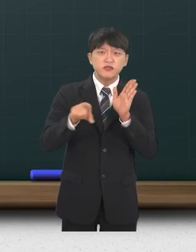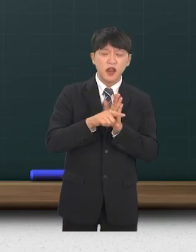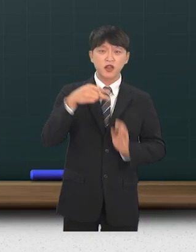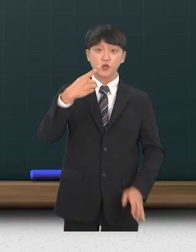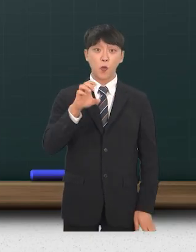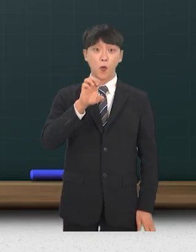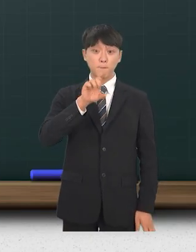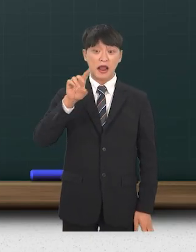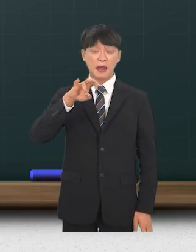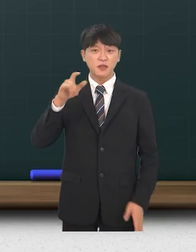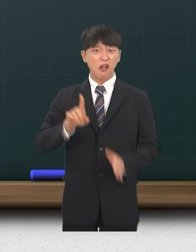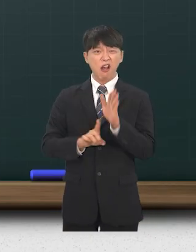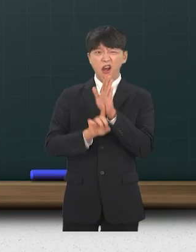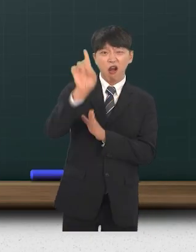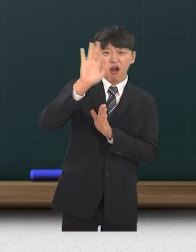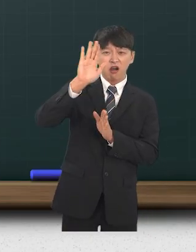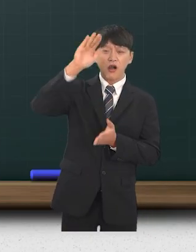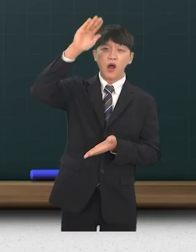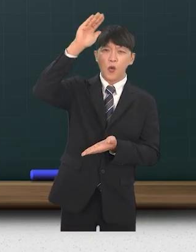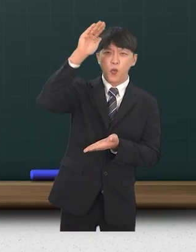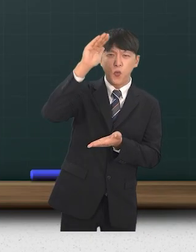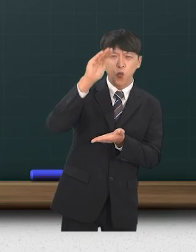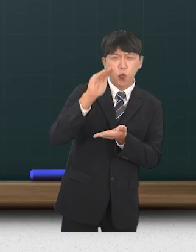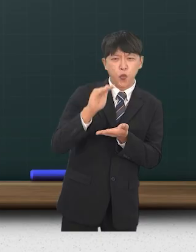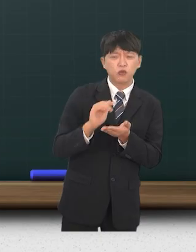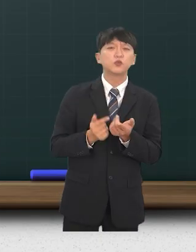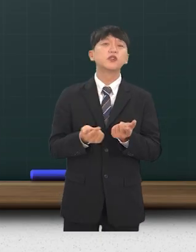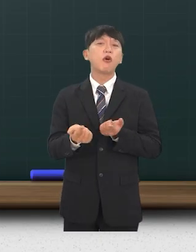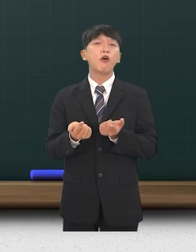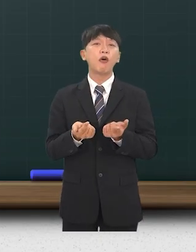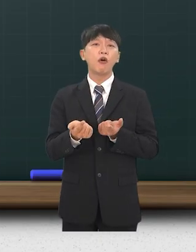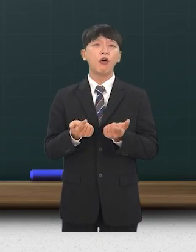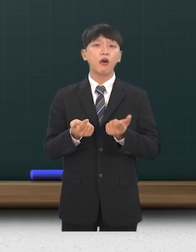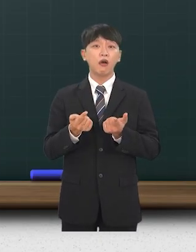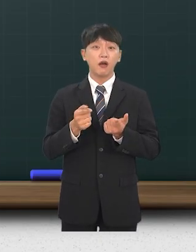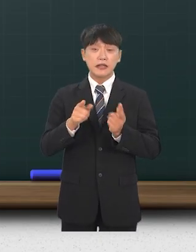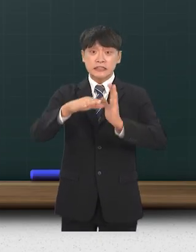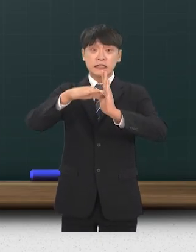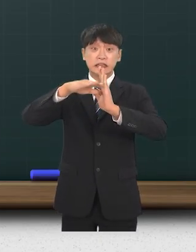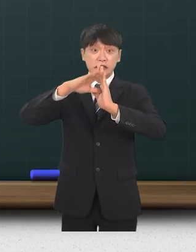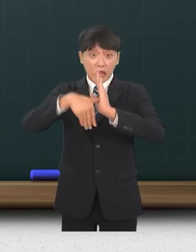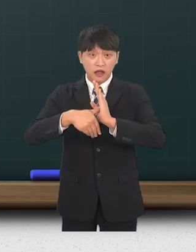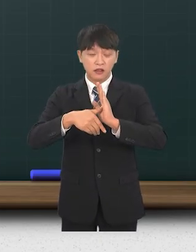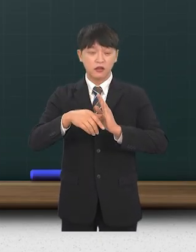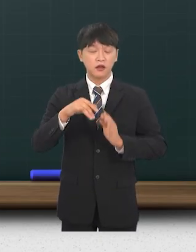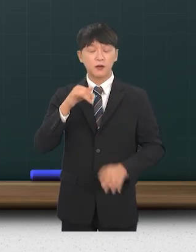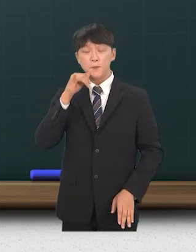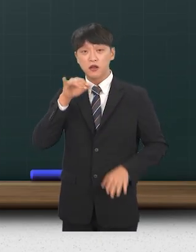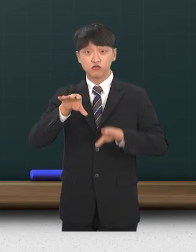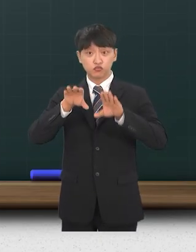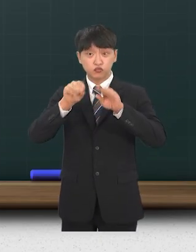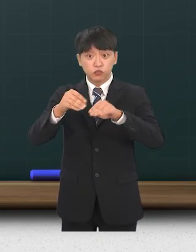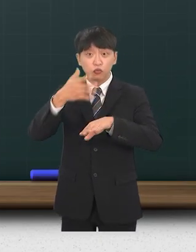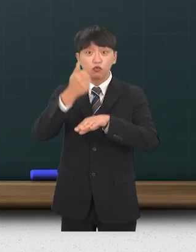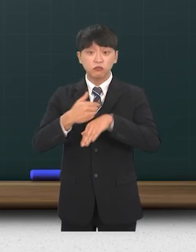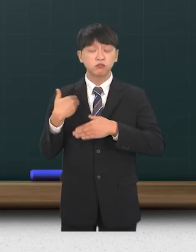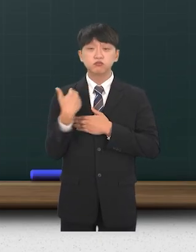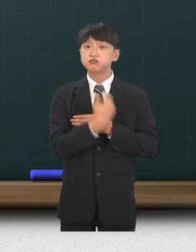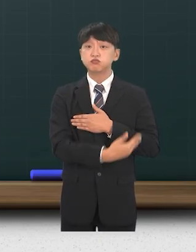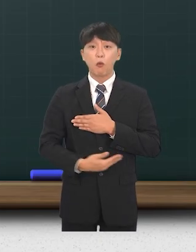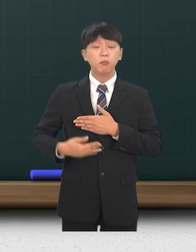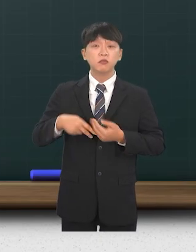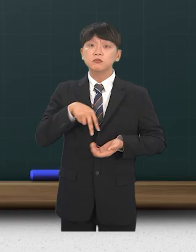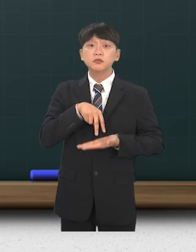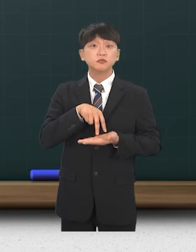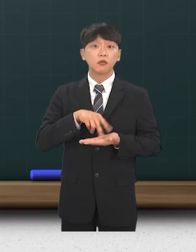자연적으로 분비하던 도파민의 양을 급격히 낮추어 향상성을 조정하게 됩니다. 바로 이때 마약을 중단하게 되면 우리